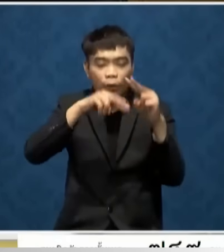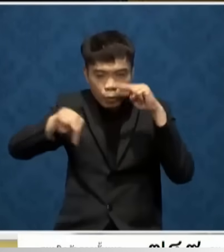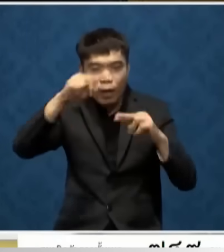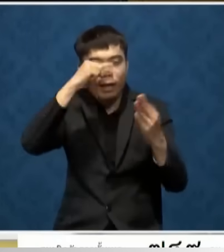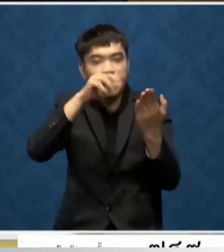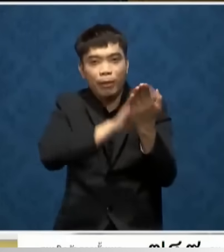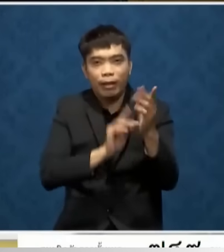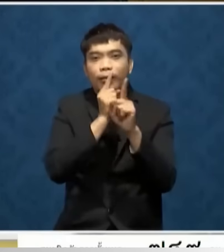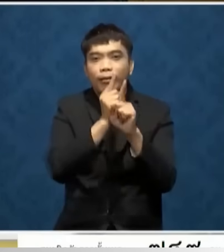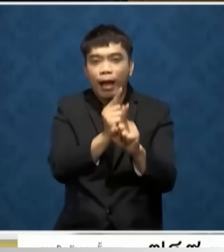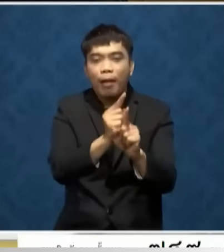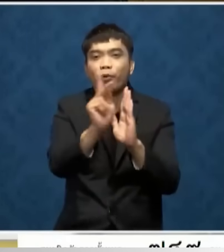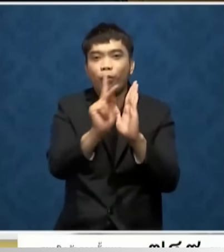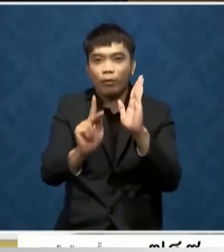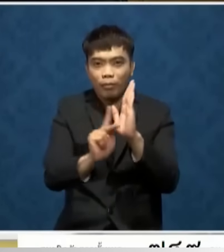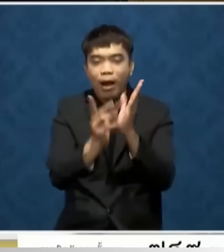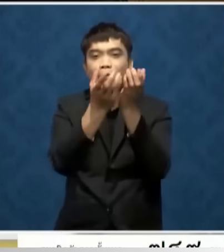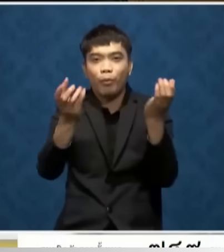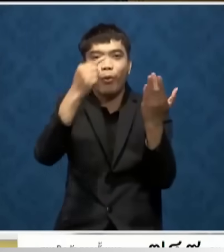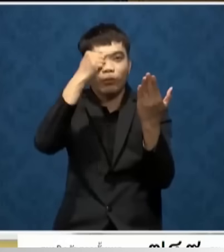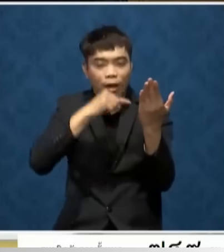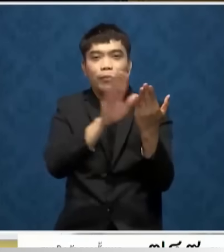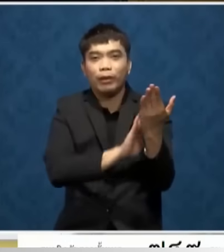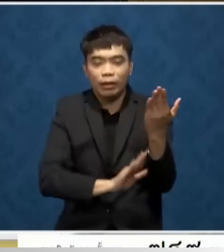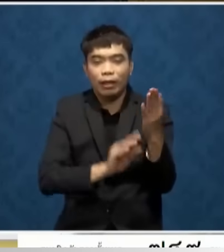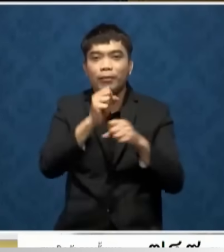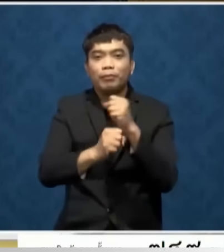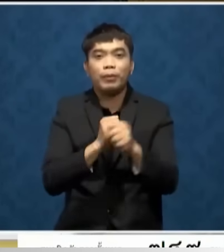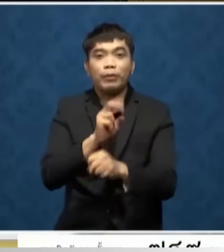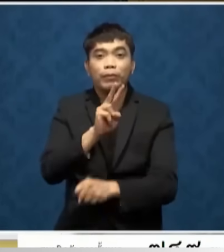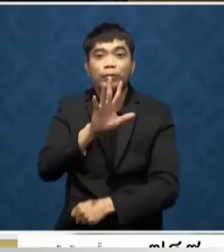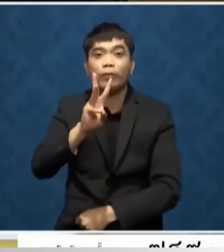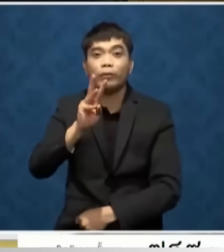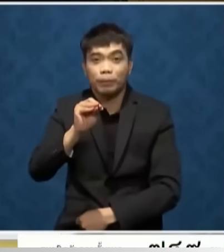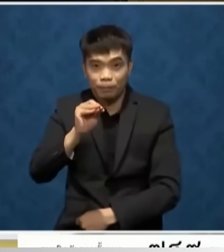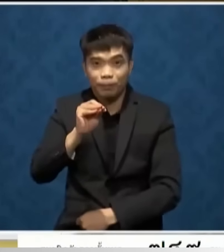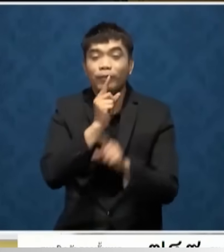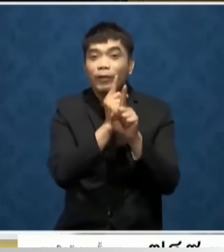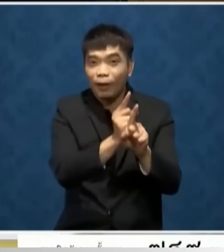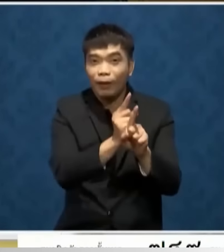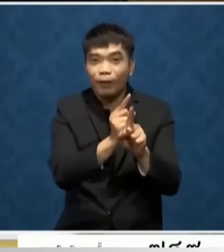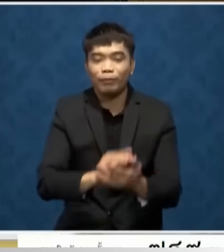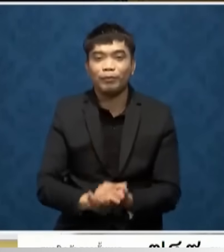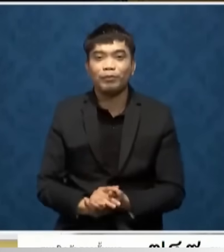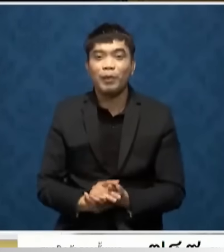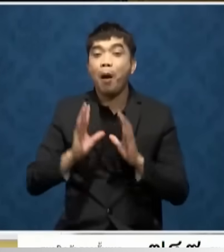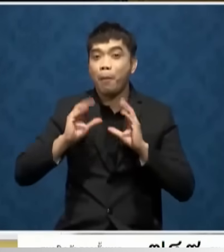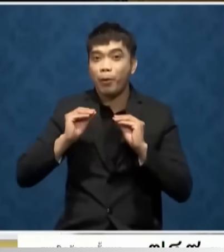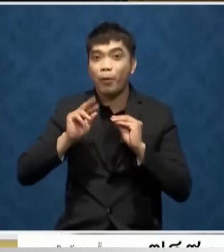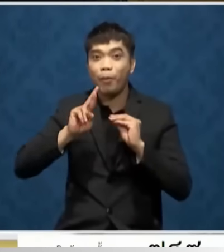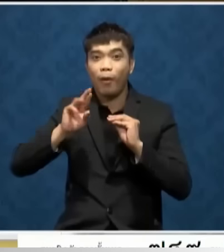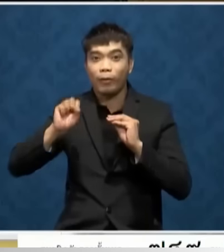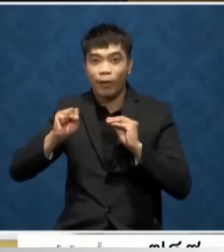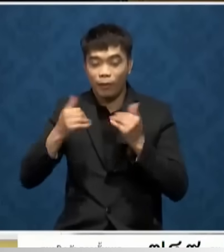หมายรัฐธรรมนูญแห่งราชอาณาจักรไทยพ.ศ. 2560ซึ่งการประชุมรัฐสภาเพื่อพิจ